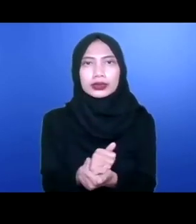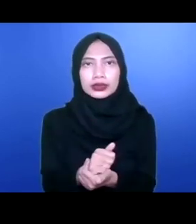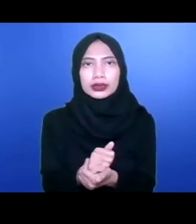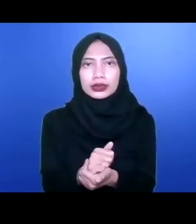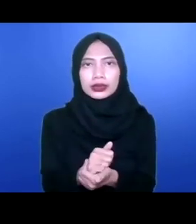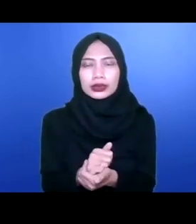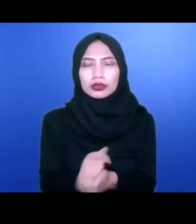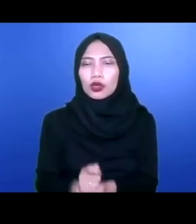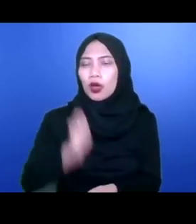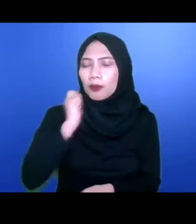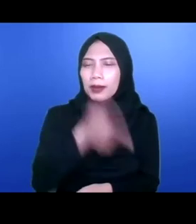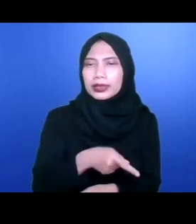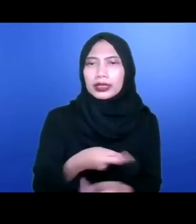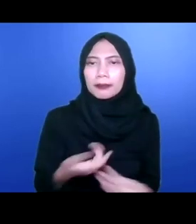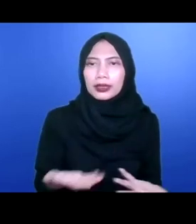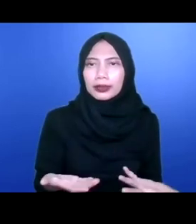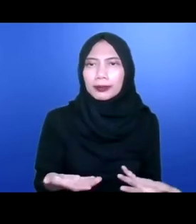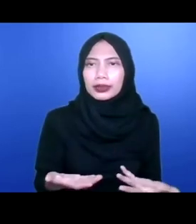payment. Karena